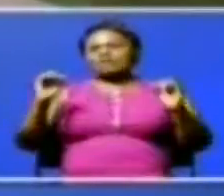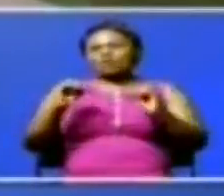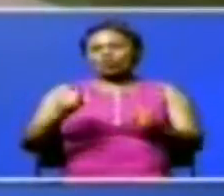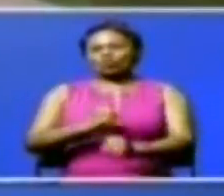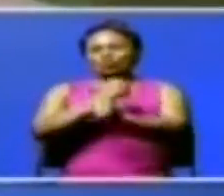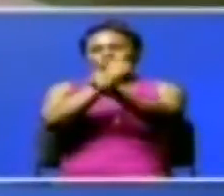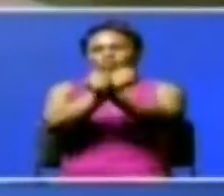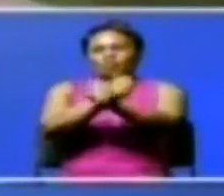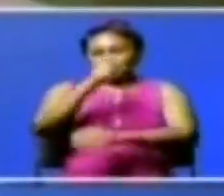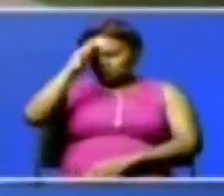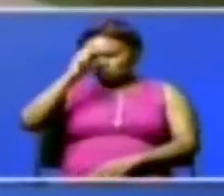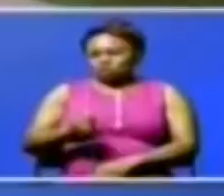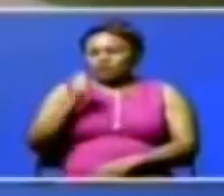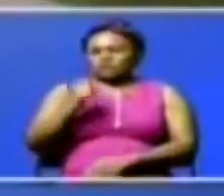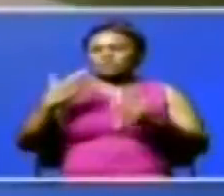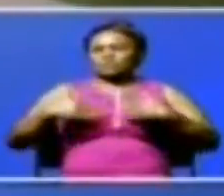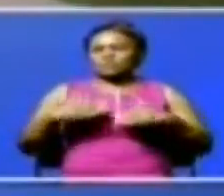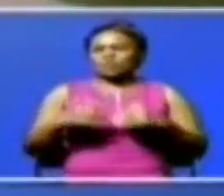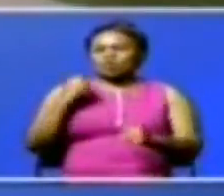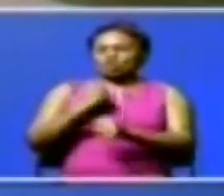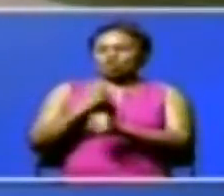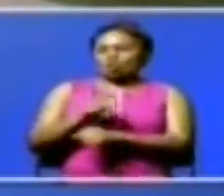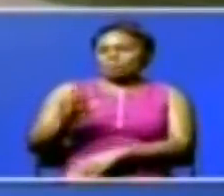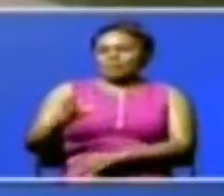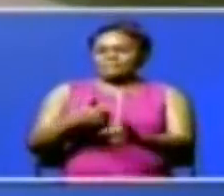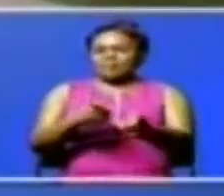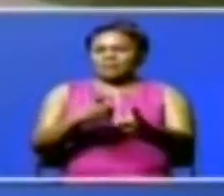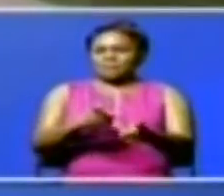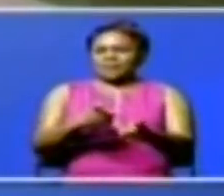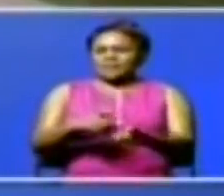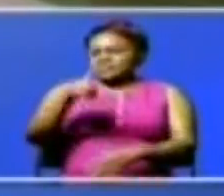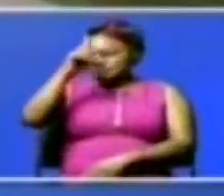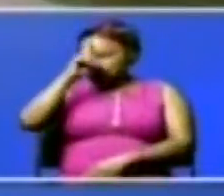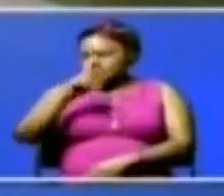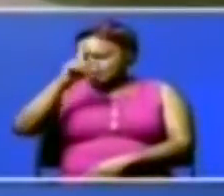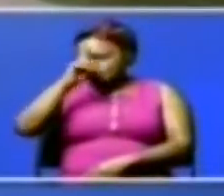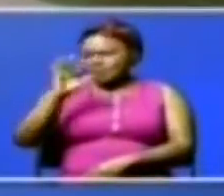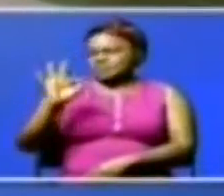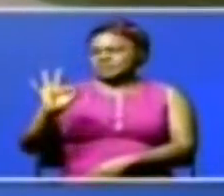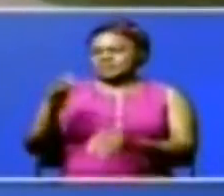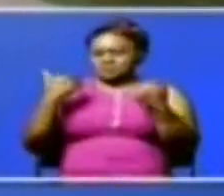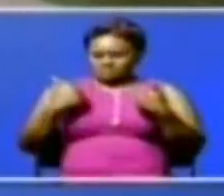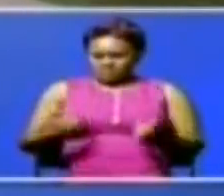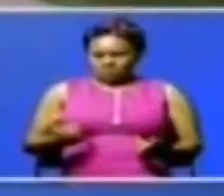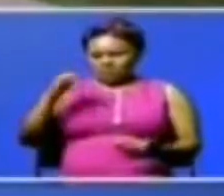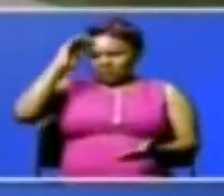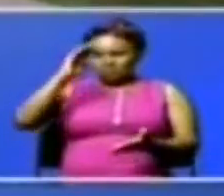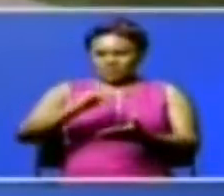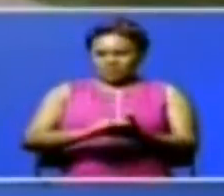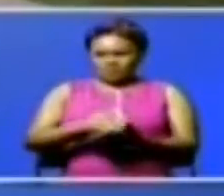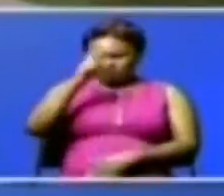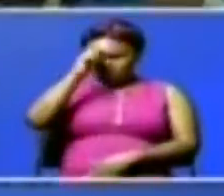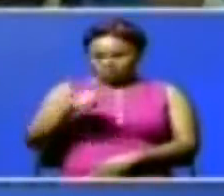the judges from the attacks. And the attacks on the judges became so vicious that I personally believe that the judges